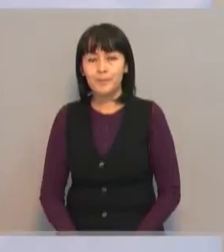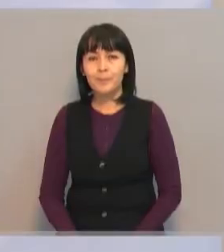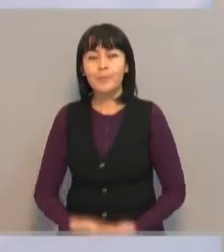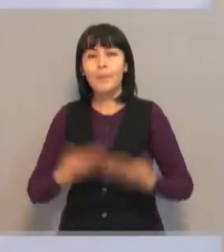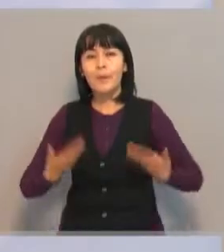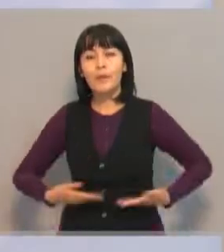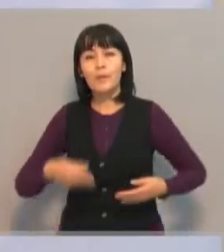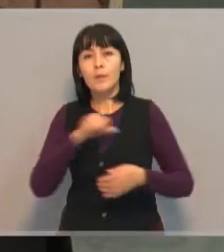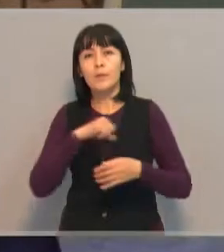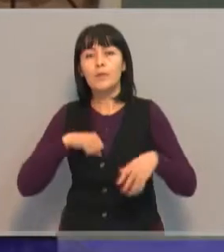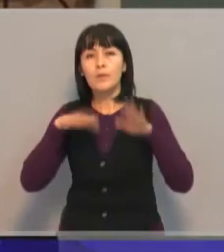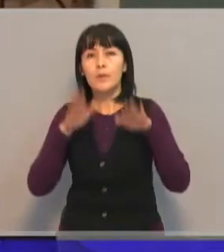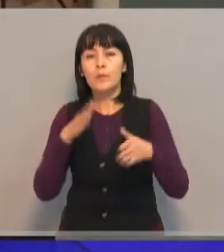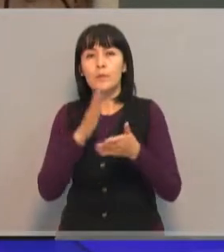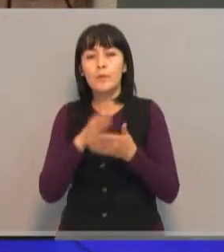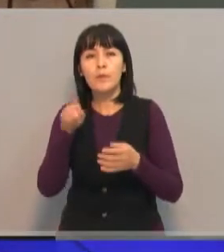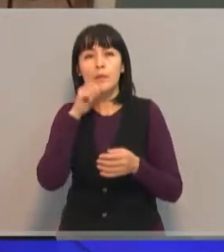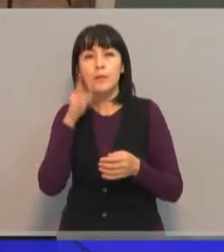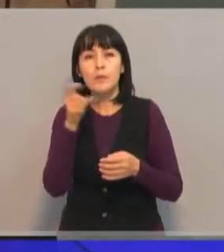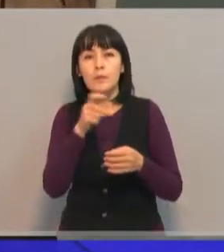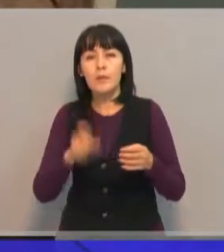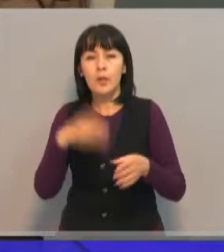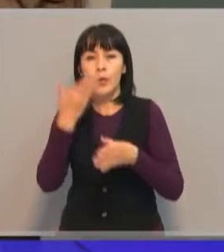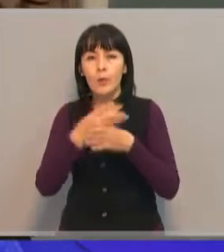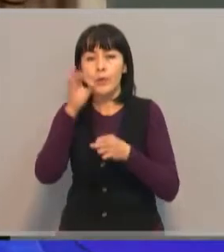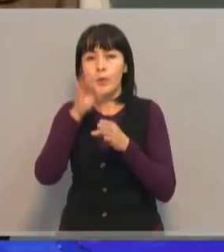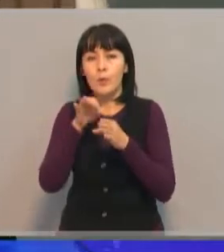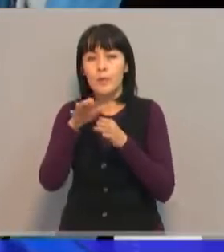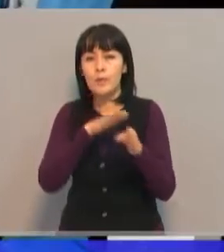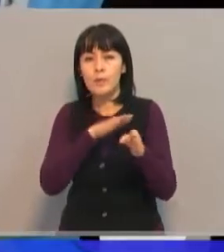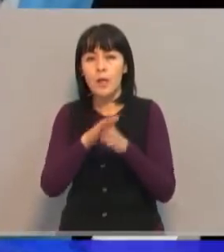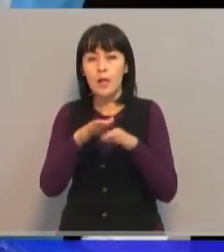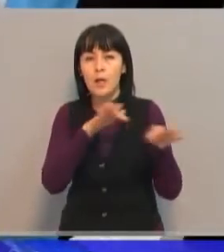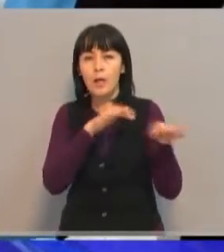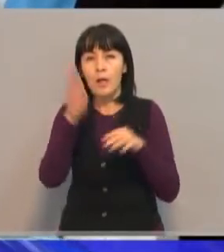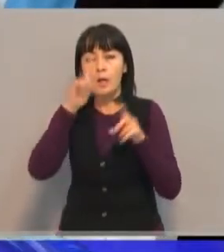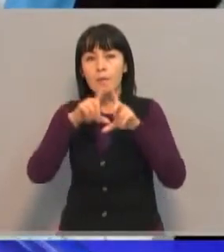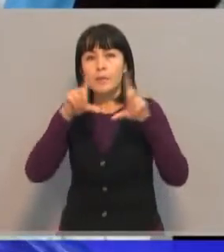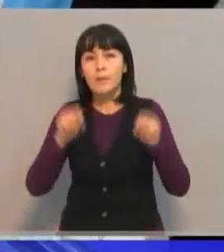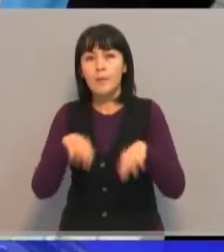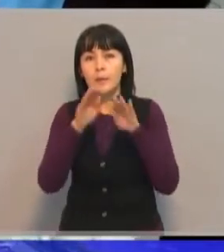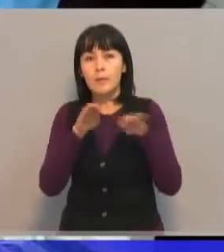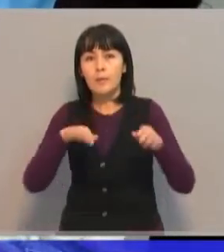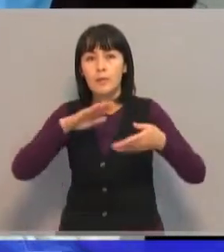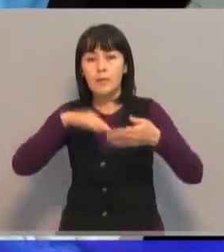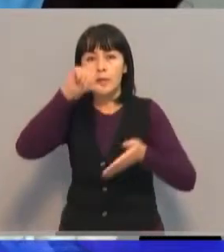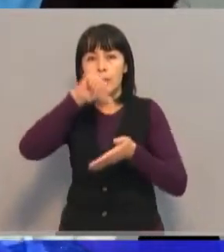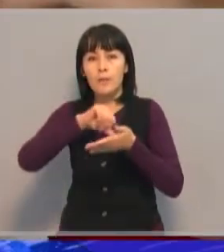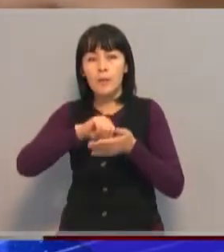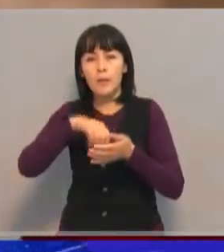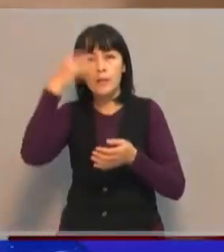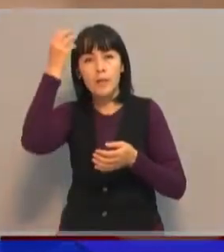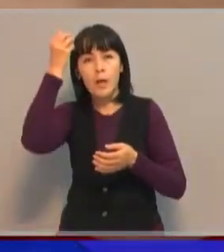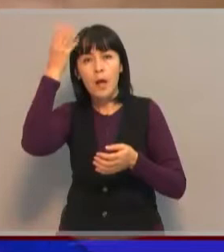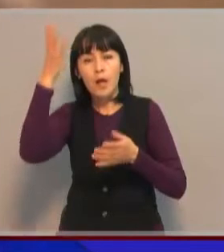Қоғамда өзінің орнымен пікірі бар жастарға қолдау көрсету мақсатында ұйымдастырылған шараға мектеп оқушылары тартылған. Бойында